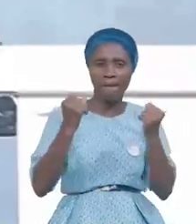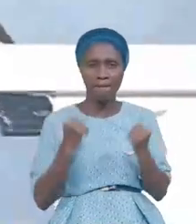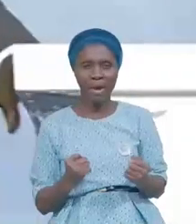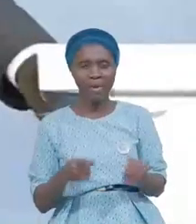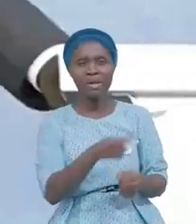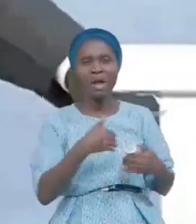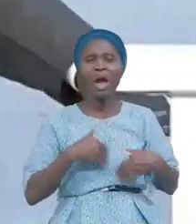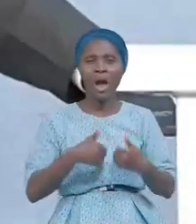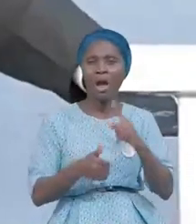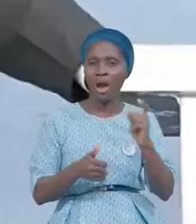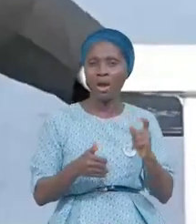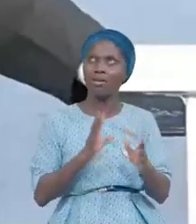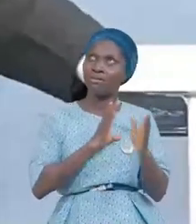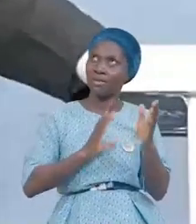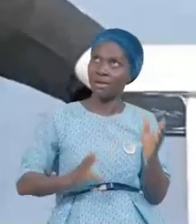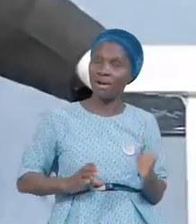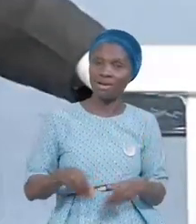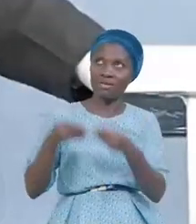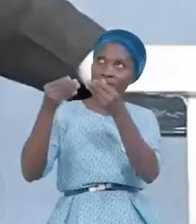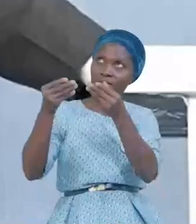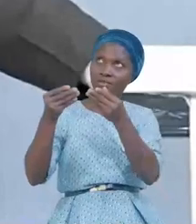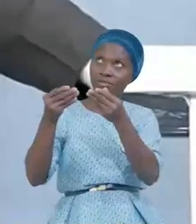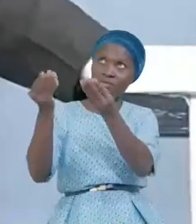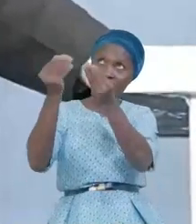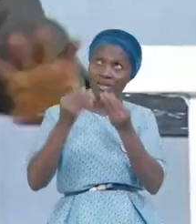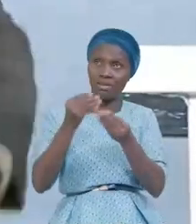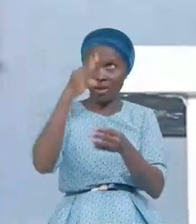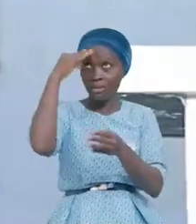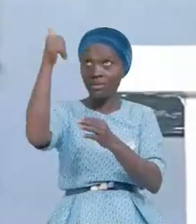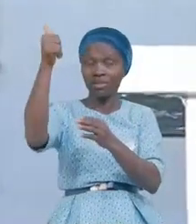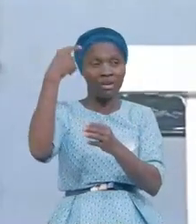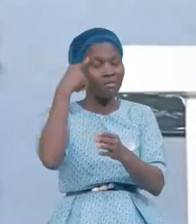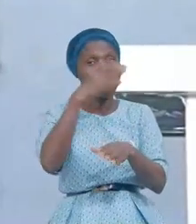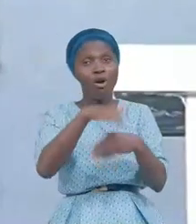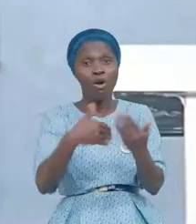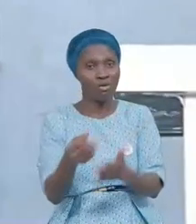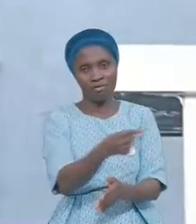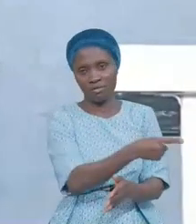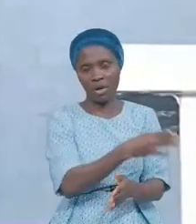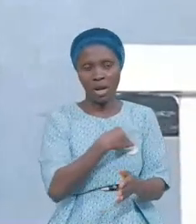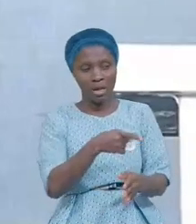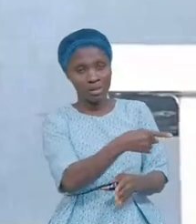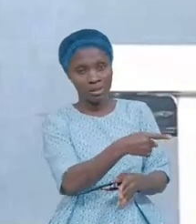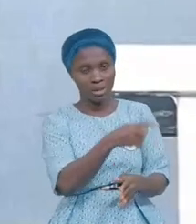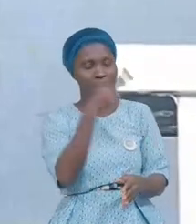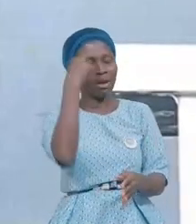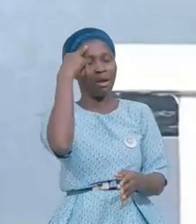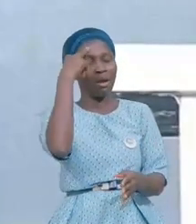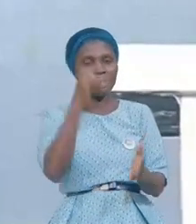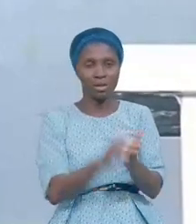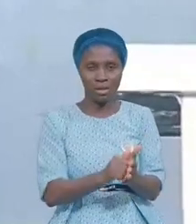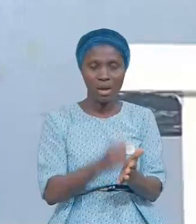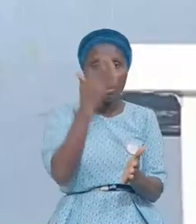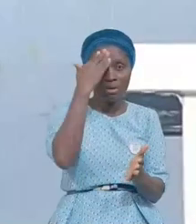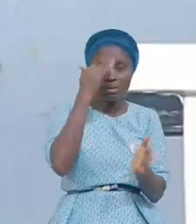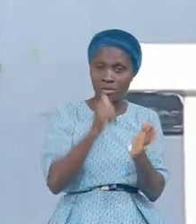la puissance victorieuse en eux? Christ s'est donné pour chacun et ils ont réalisé cela.